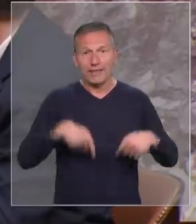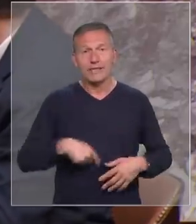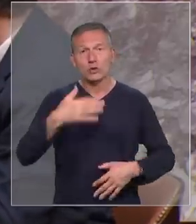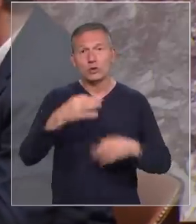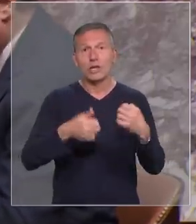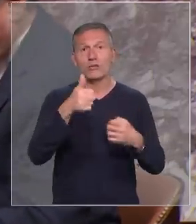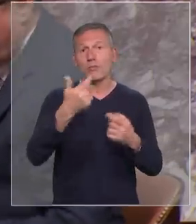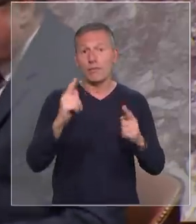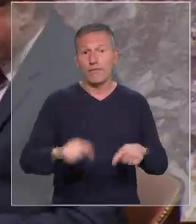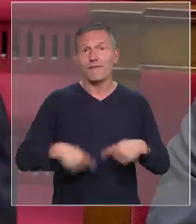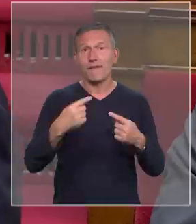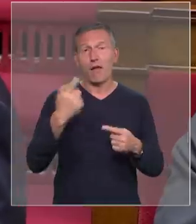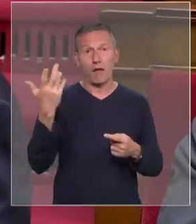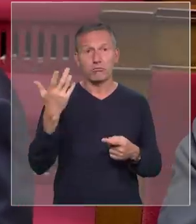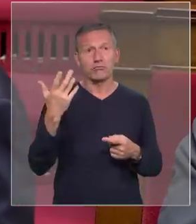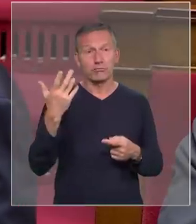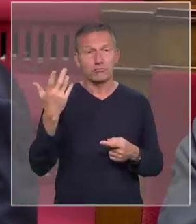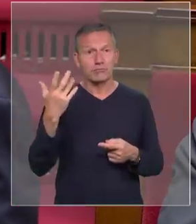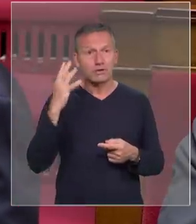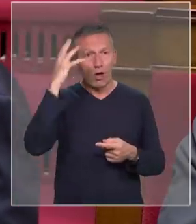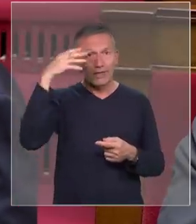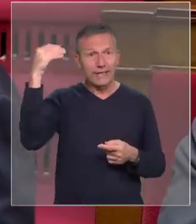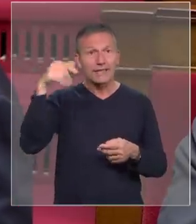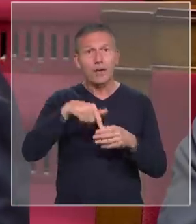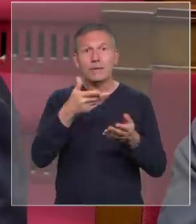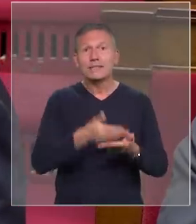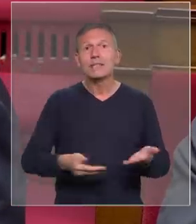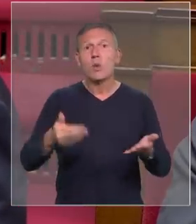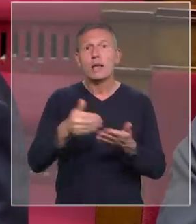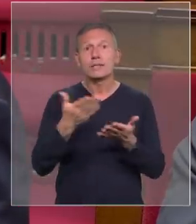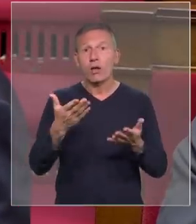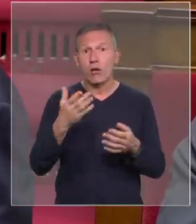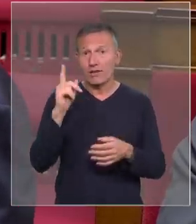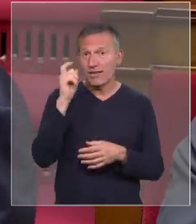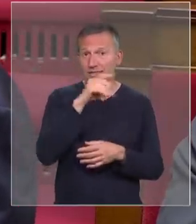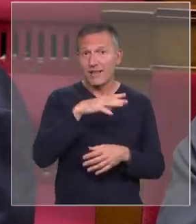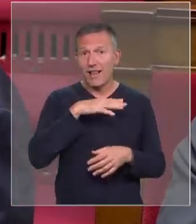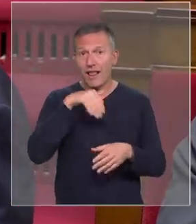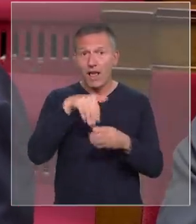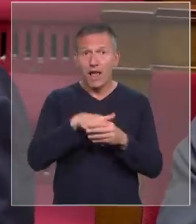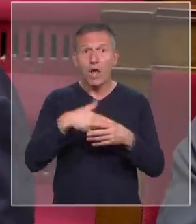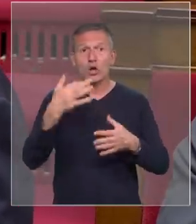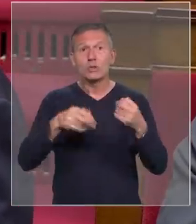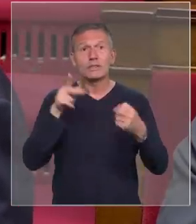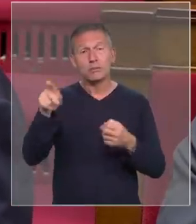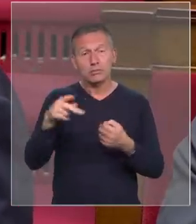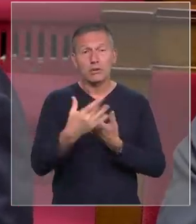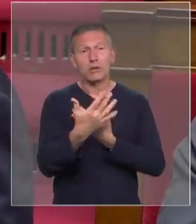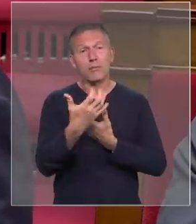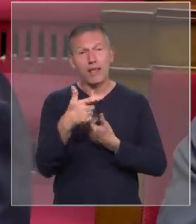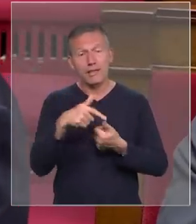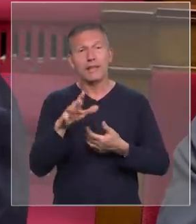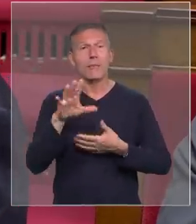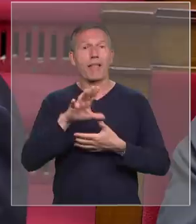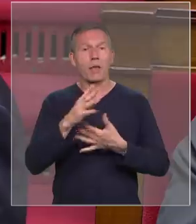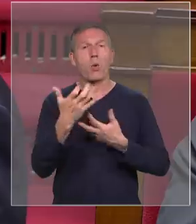êtes rendu récemment aux Antilles et avez pu constater la situation combien difficile d'exercice des missions de justice en Martinique comme en Guadeloupe. Bien